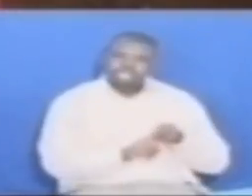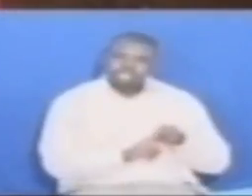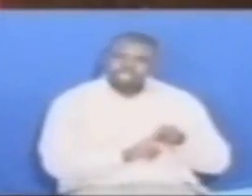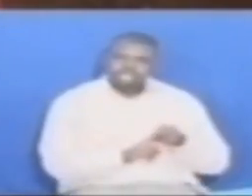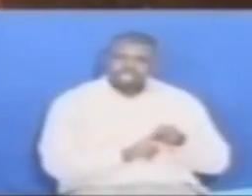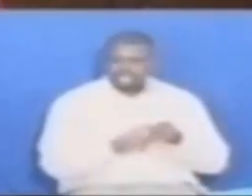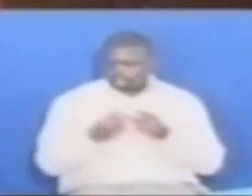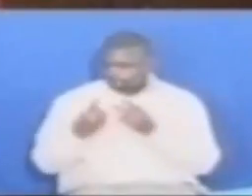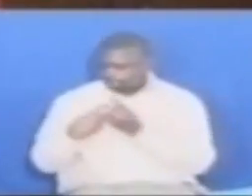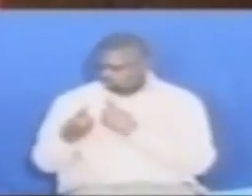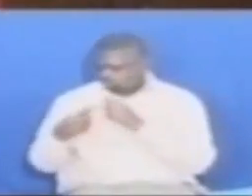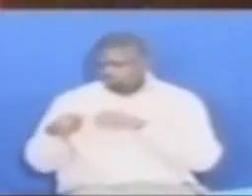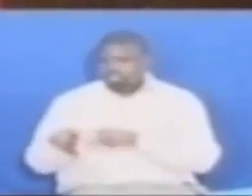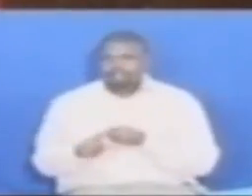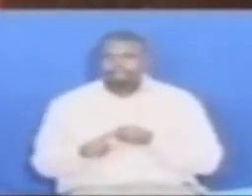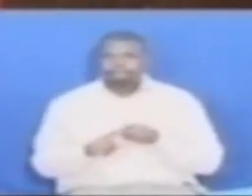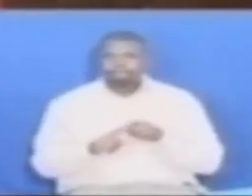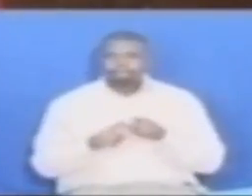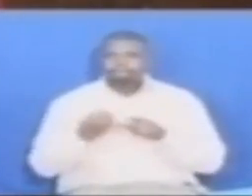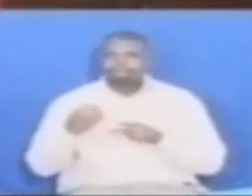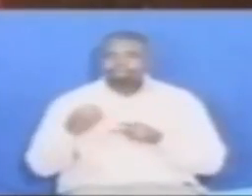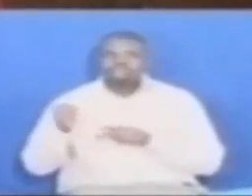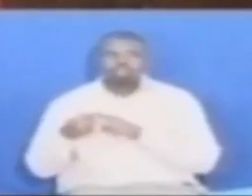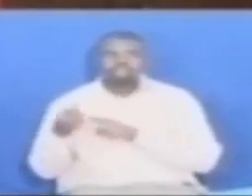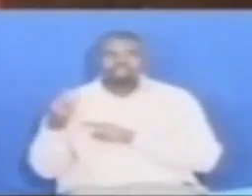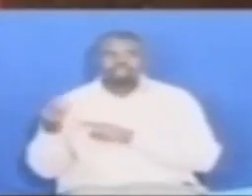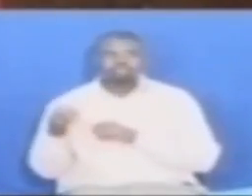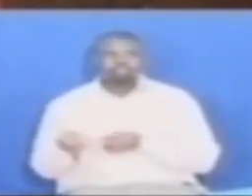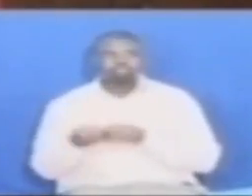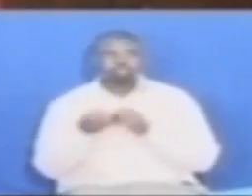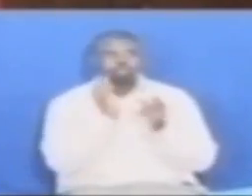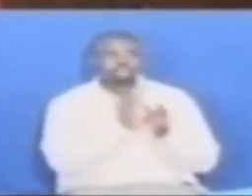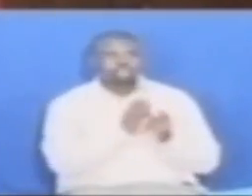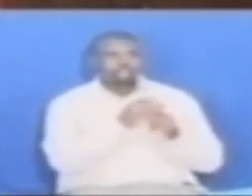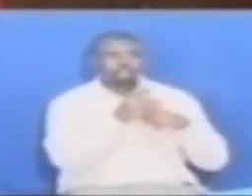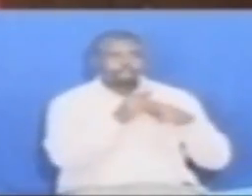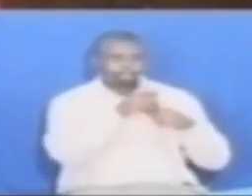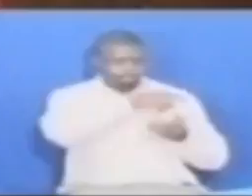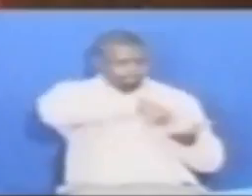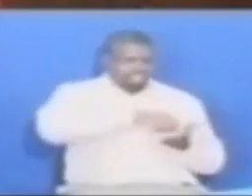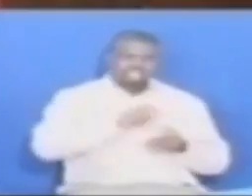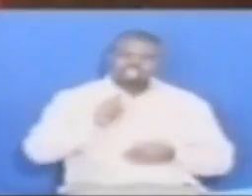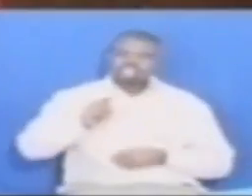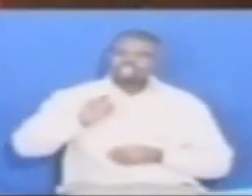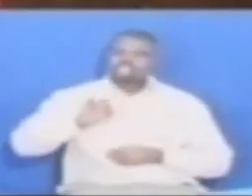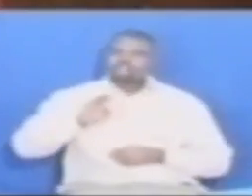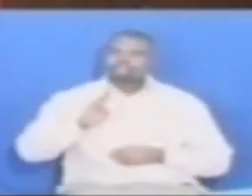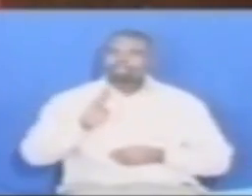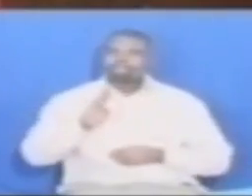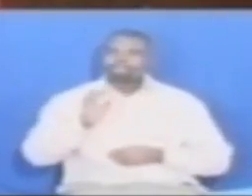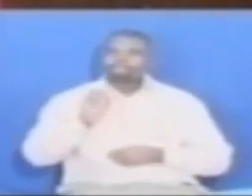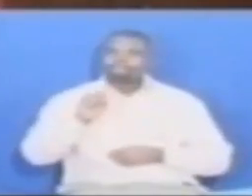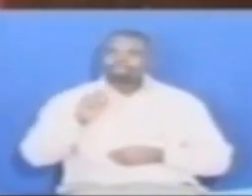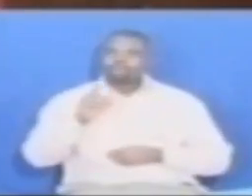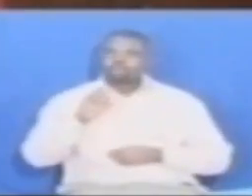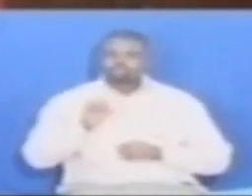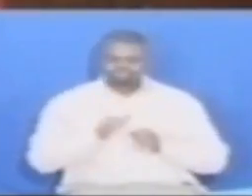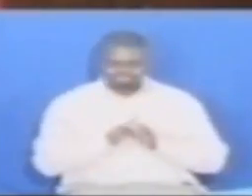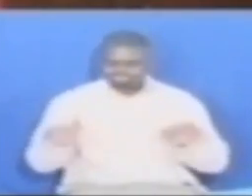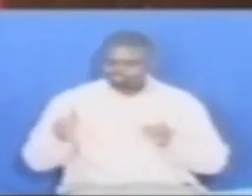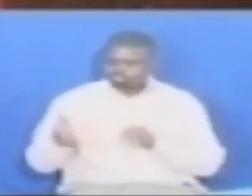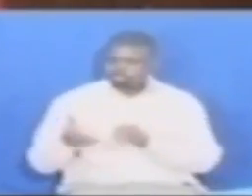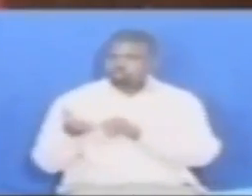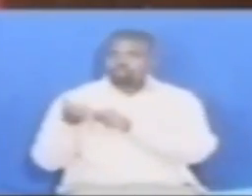wananchi wapate maji safi na salama? Engineer Kamwele, Mheshimiwa Naibu Spika, kwa niaba ya Waziri wa Maji na Umwagiliaji, naomba